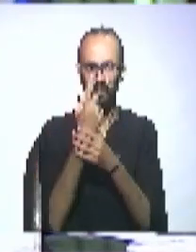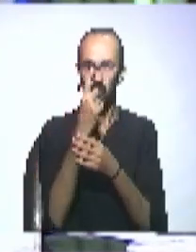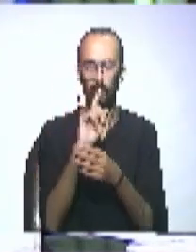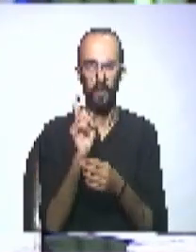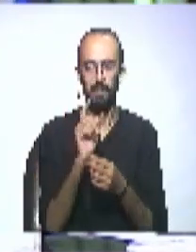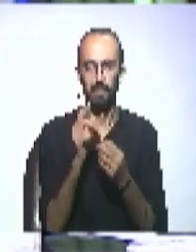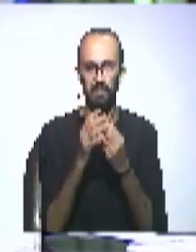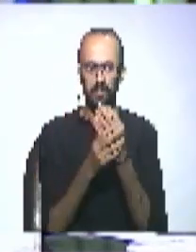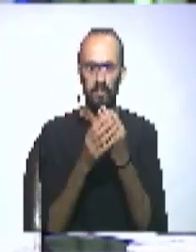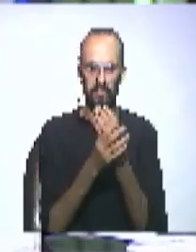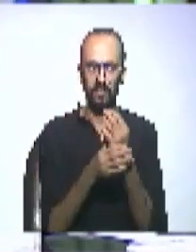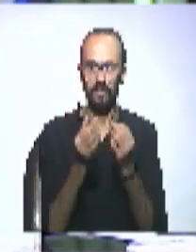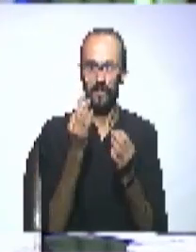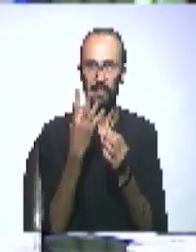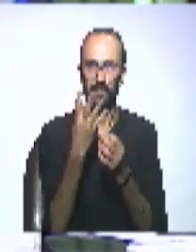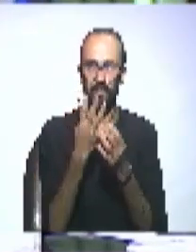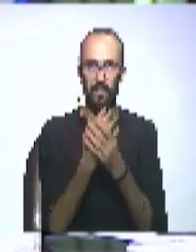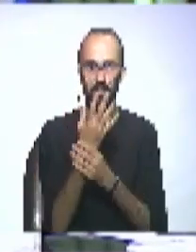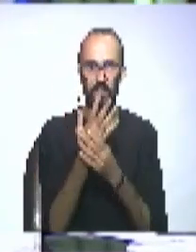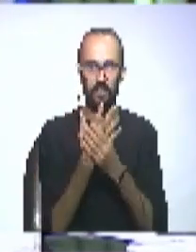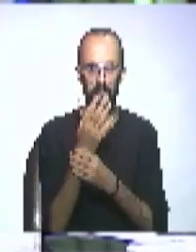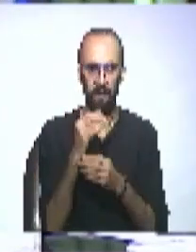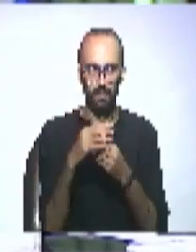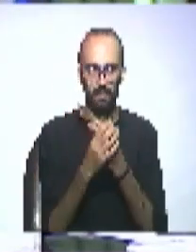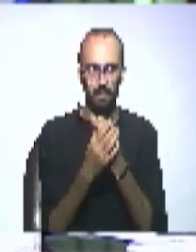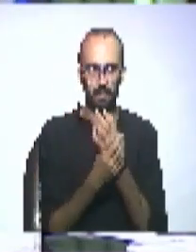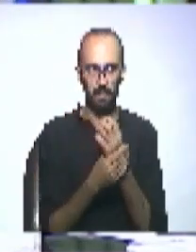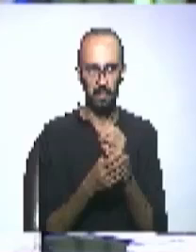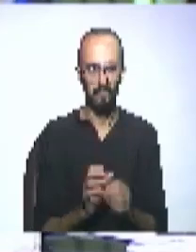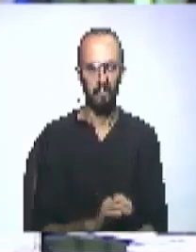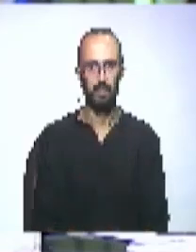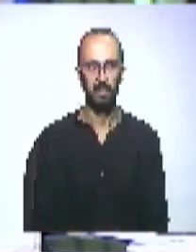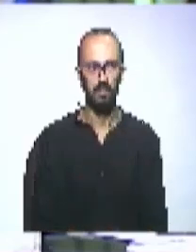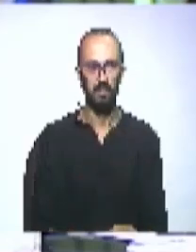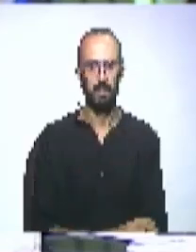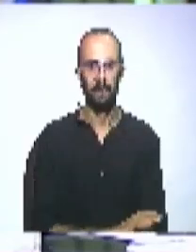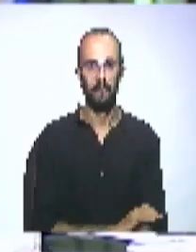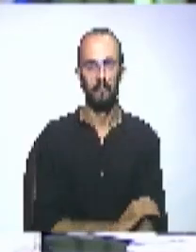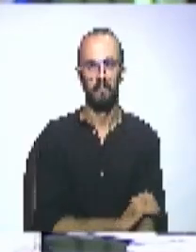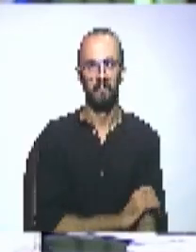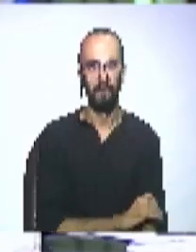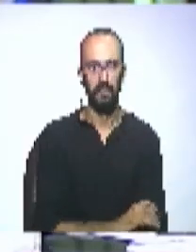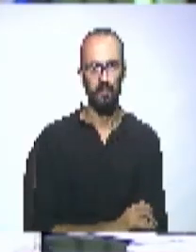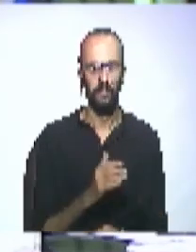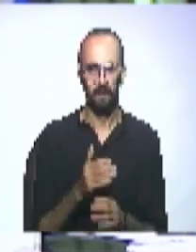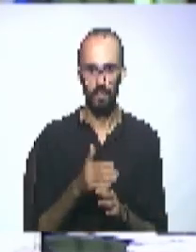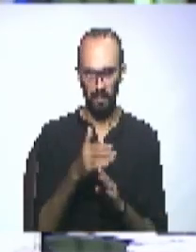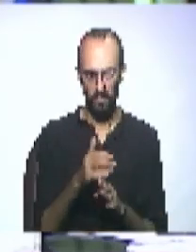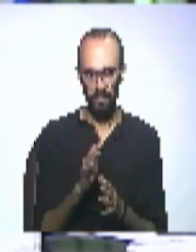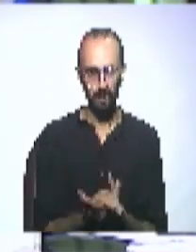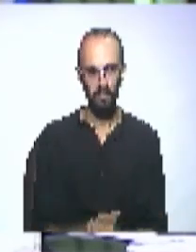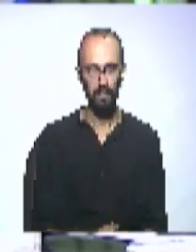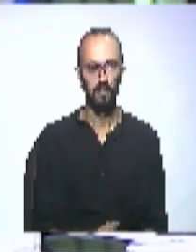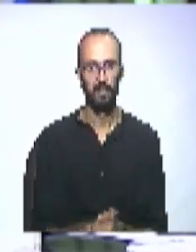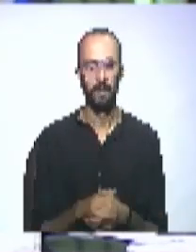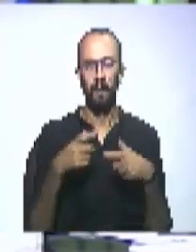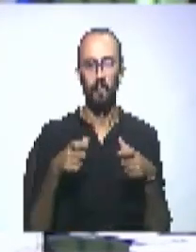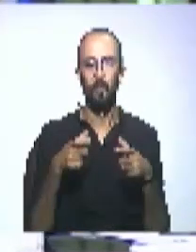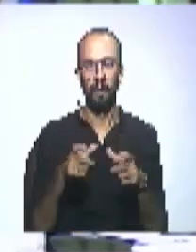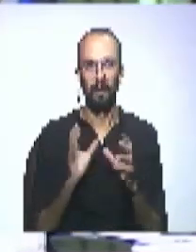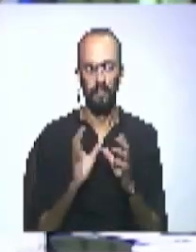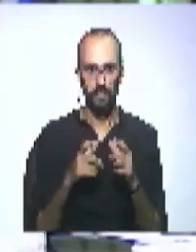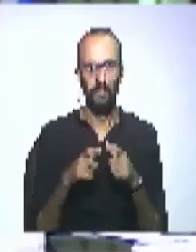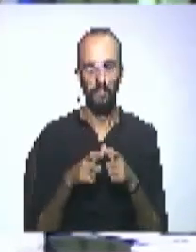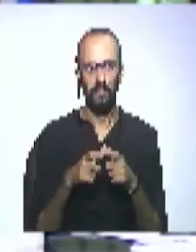هي 3 4 بلبسهم فوق بعض بقضي بيهم وقت شويه. نخش بقى على الهمبرجر. احنا